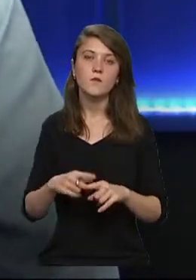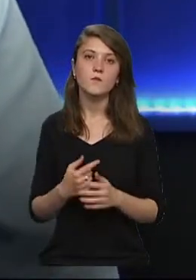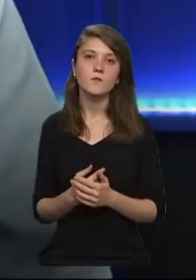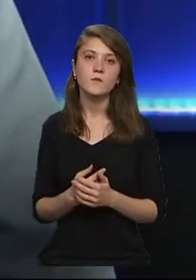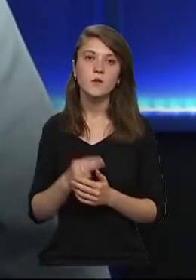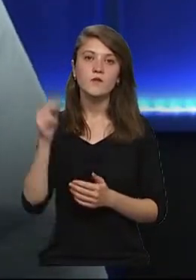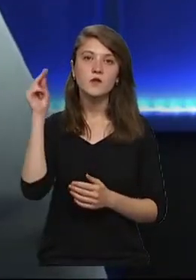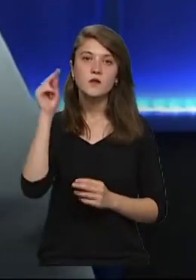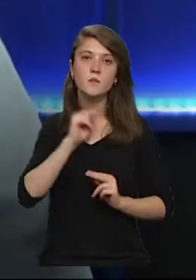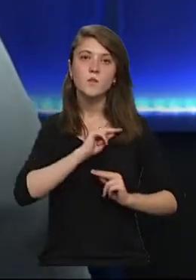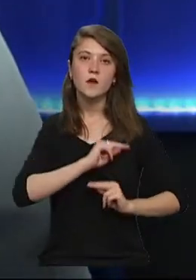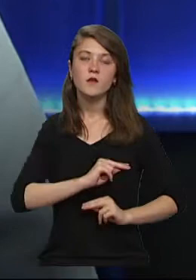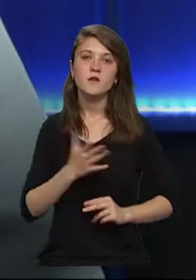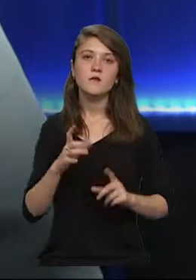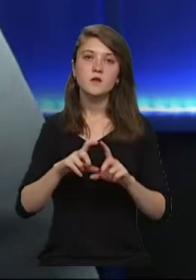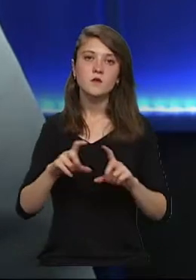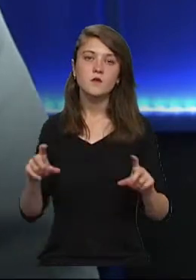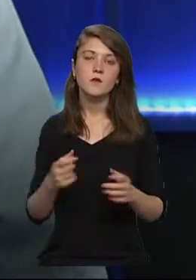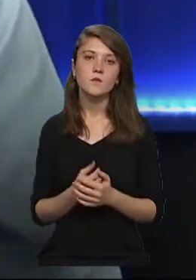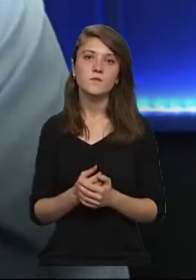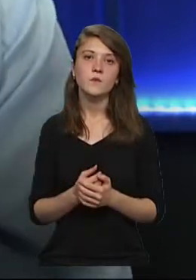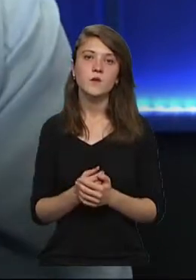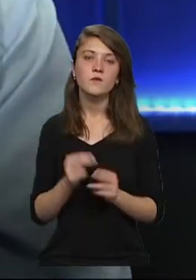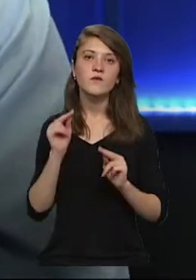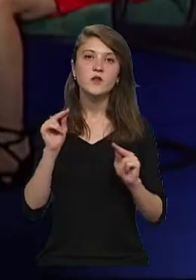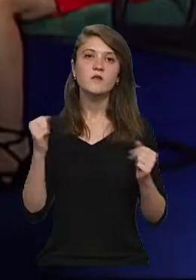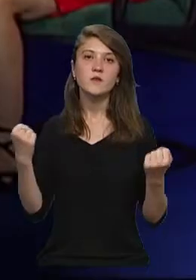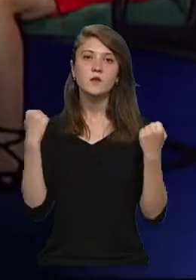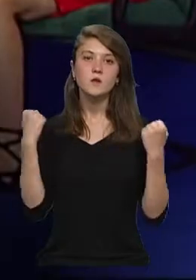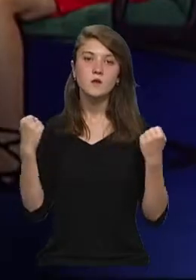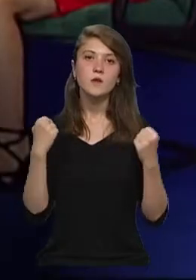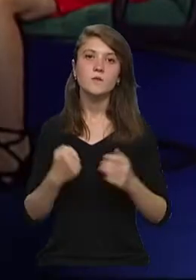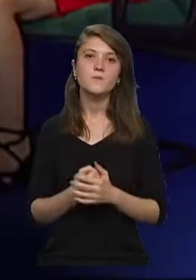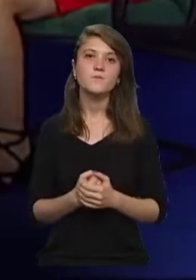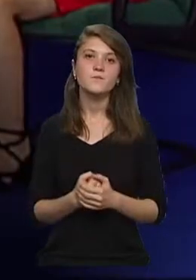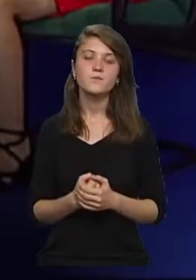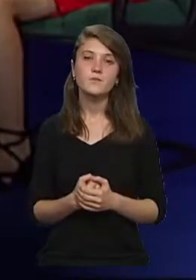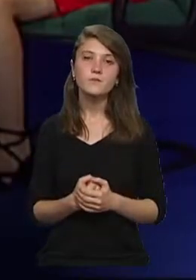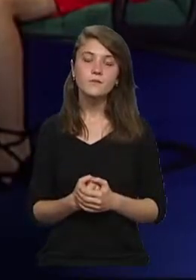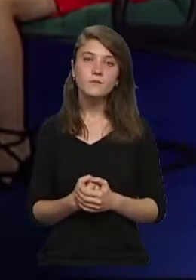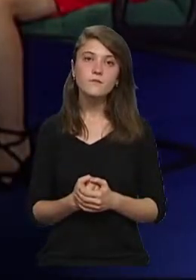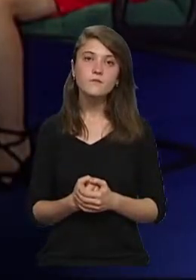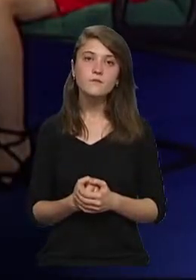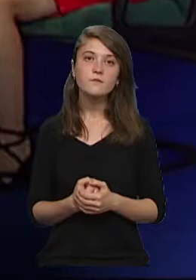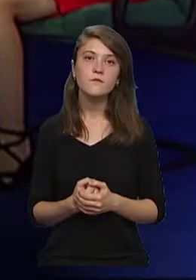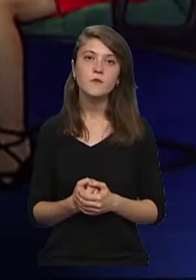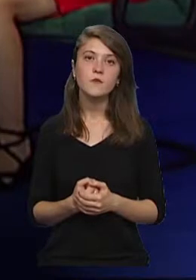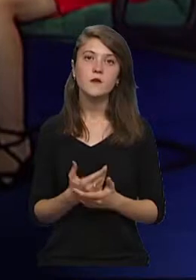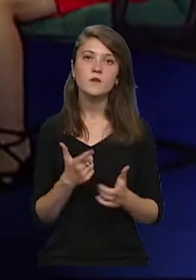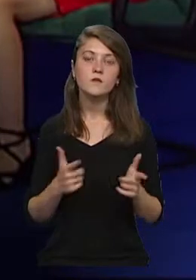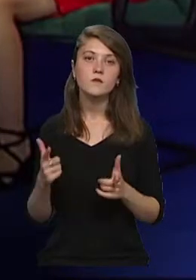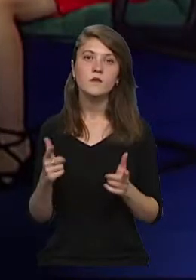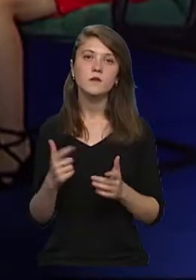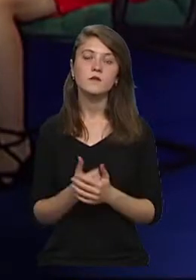є вчитель праці, який є в школі, ми можемо задіяти. Учитель фізкультури, який можемо долучити на громадських засадах. Ви готові створити